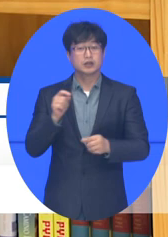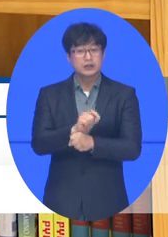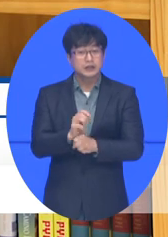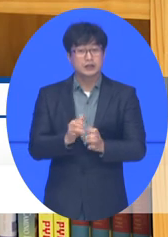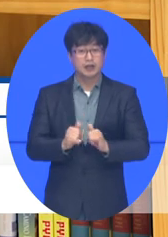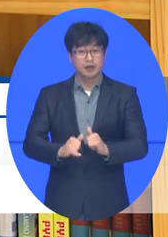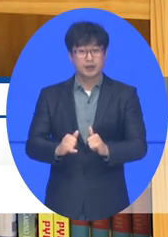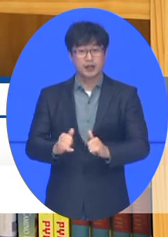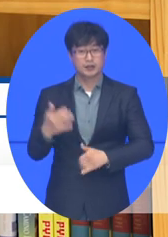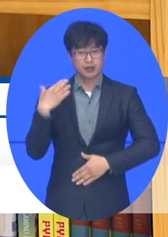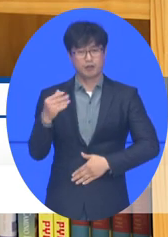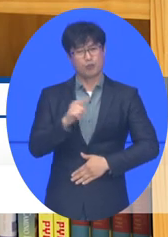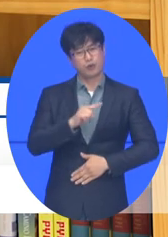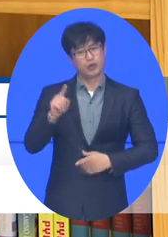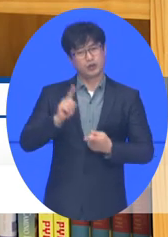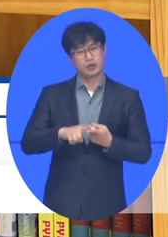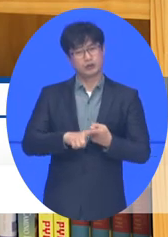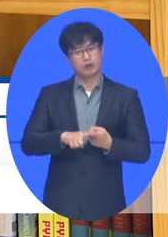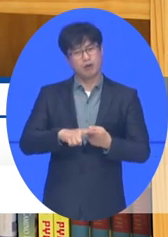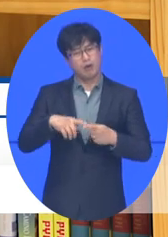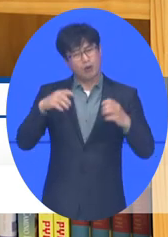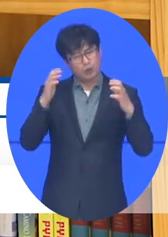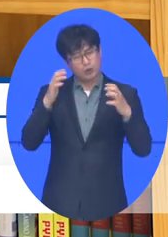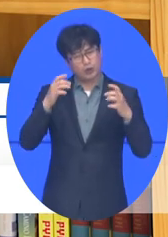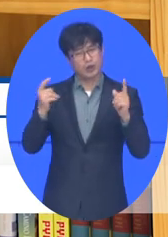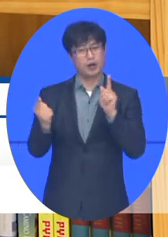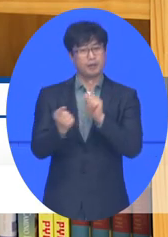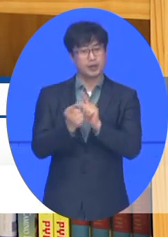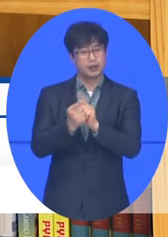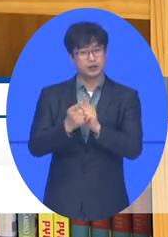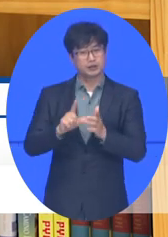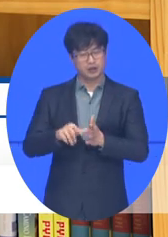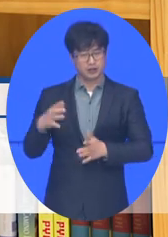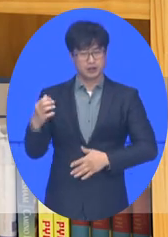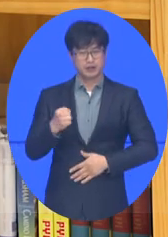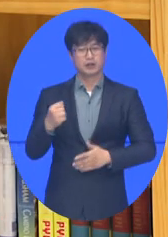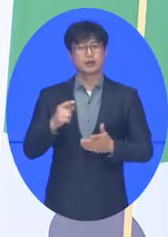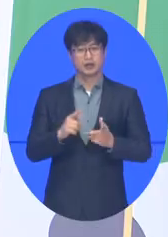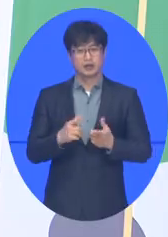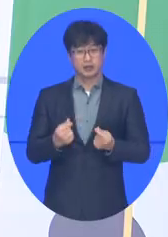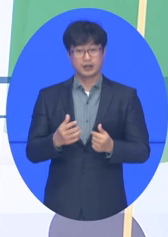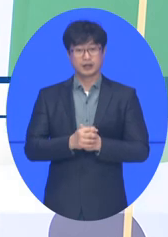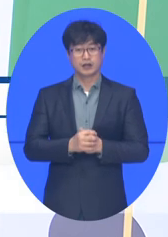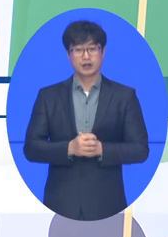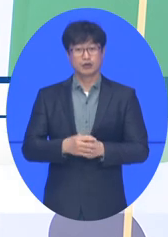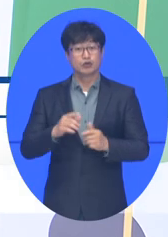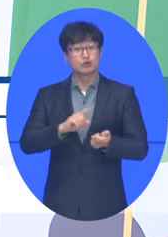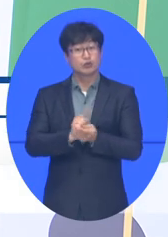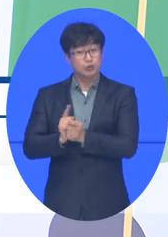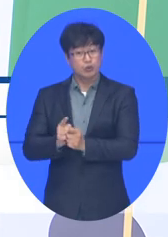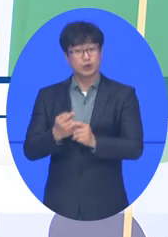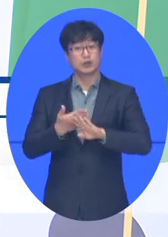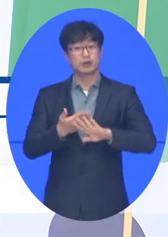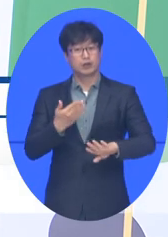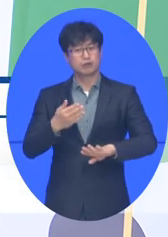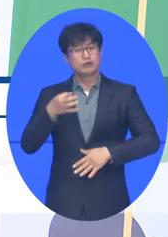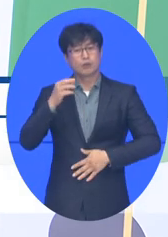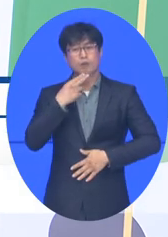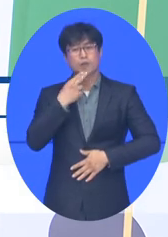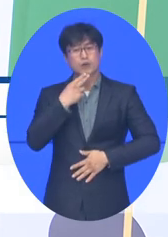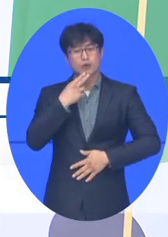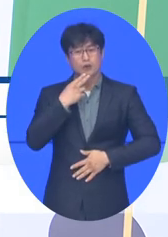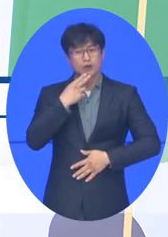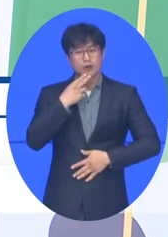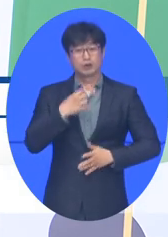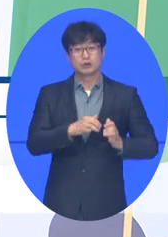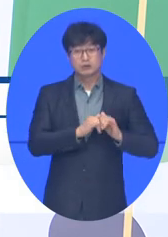소임은 무엇인가에 대해서 조금 고통스럽게 직면하고 있는 시간인 것 같아요. 서로 다른 것을 인정하지 않는 그런